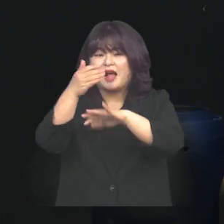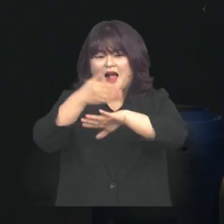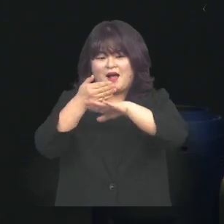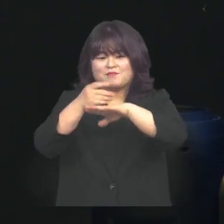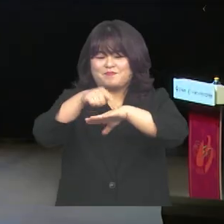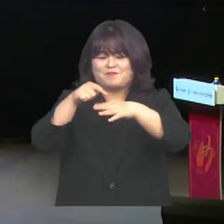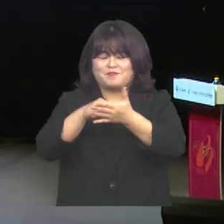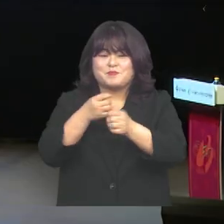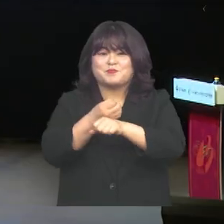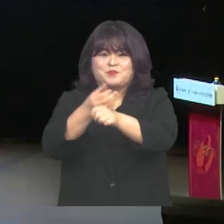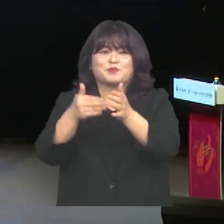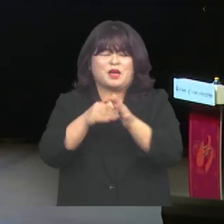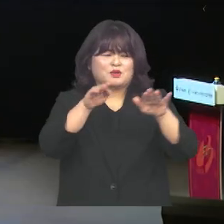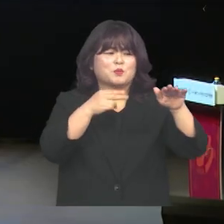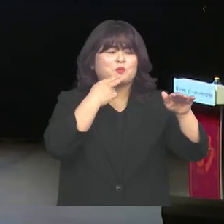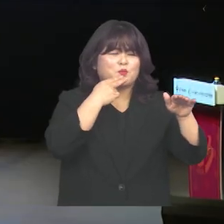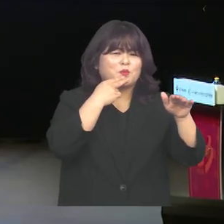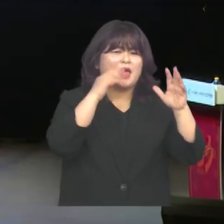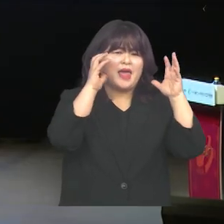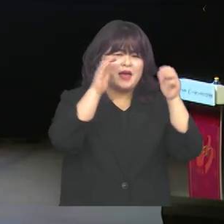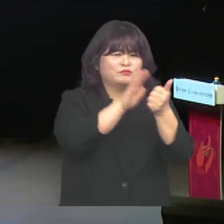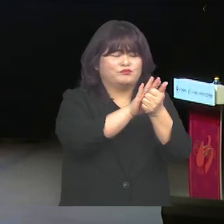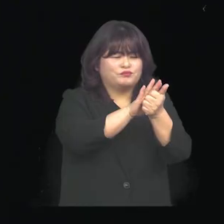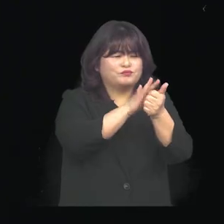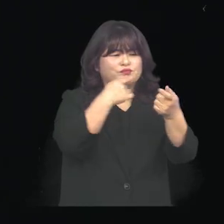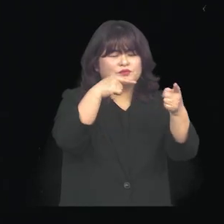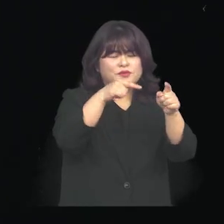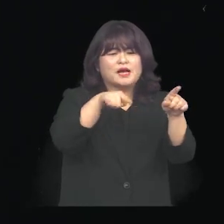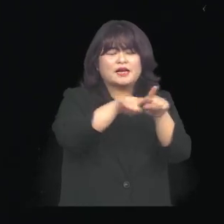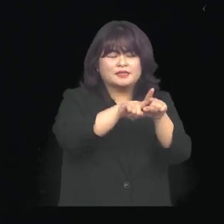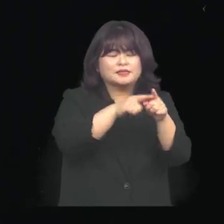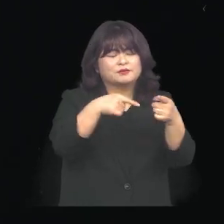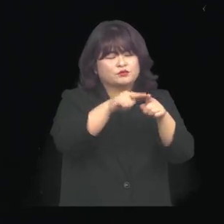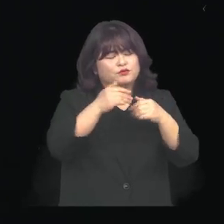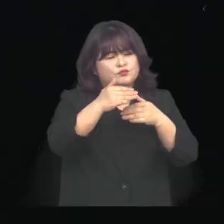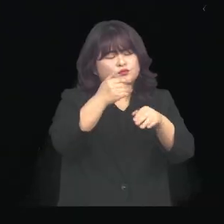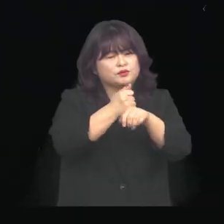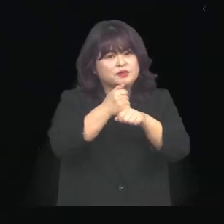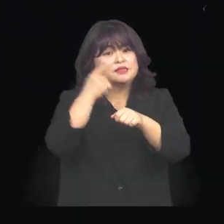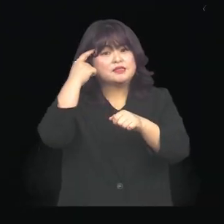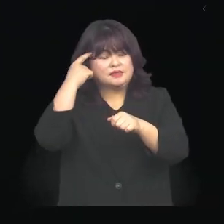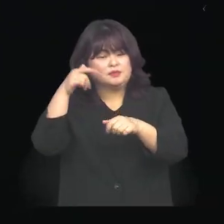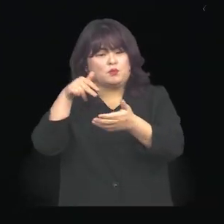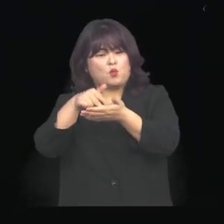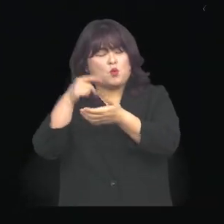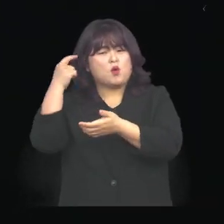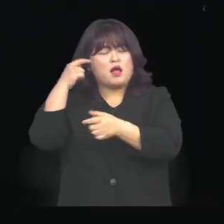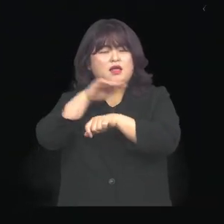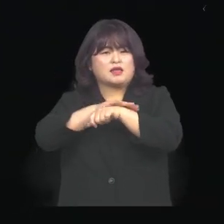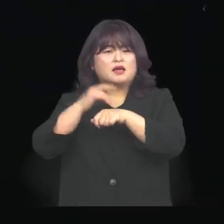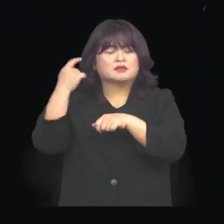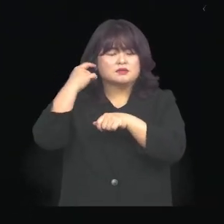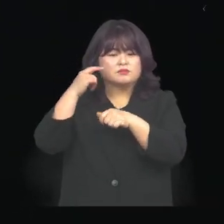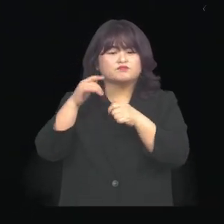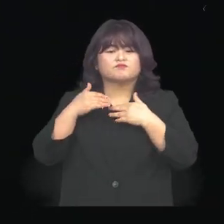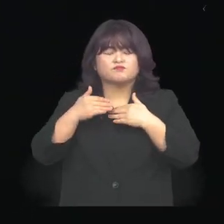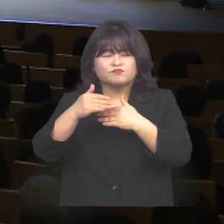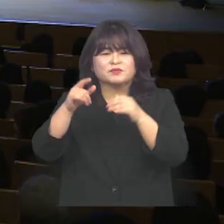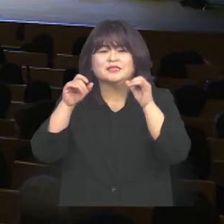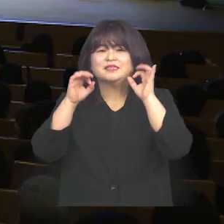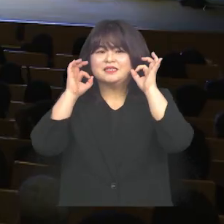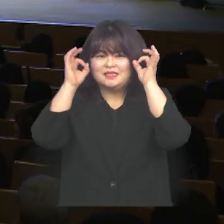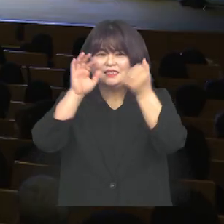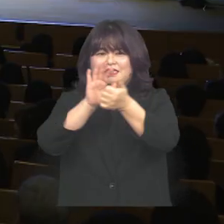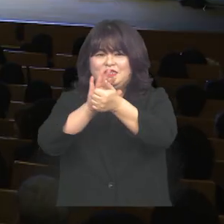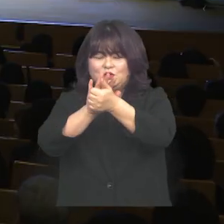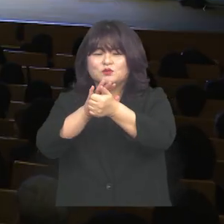뜻을 전했고 차별 없는 유보 통합이 이뤄질 수 있도록 현장 목소리를 잘 전달하고 앞으로도 최선을 다해 보육